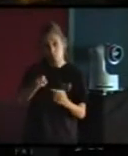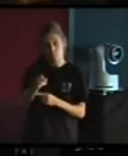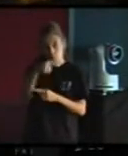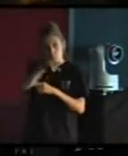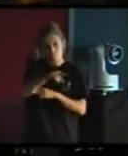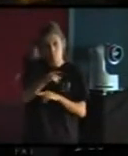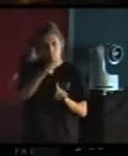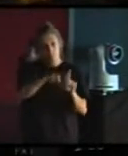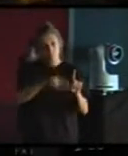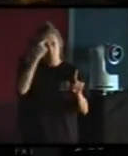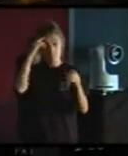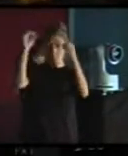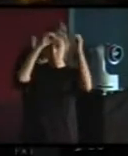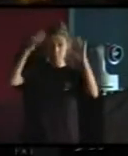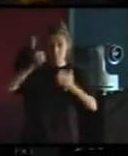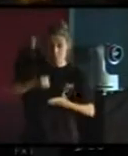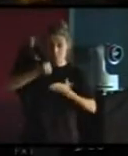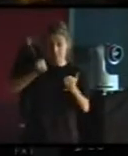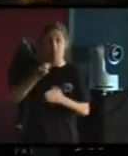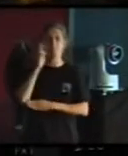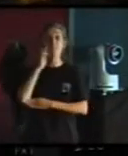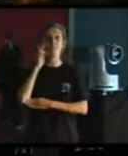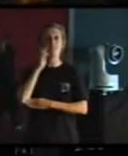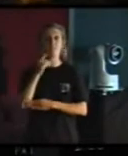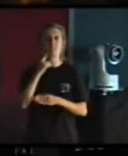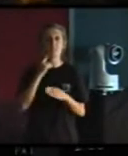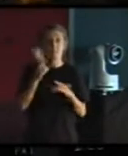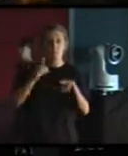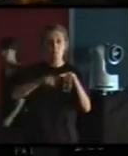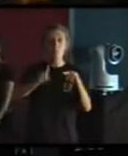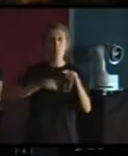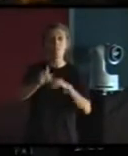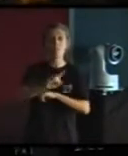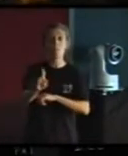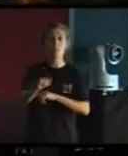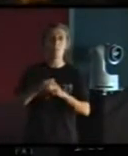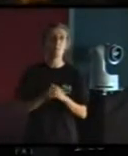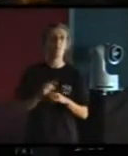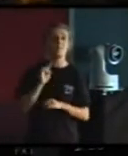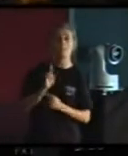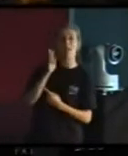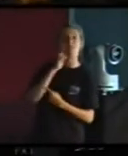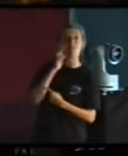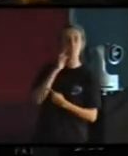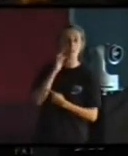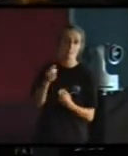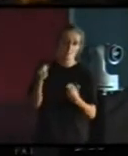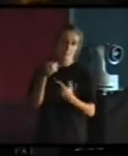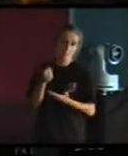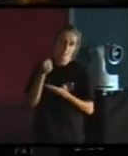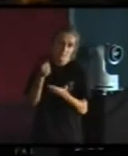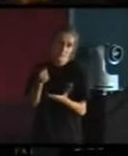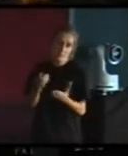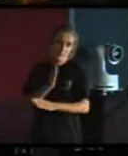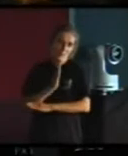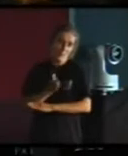de nature plus immatérielle. Sachant que ça a dû rentrer dans votre réflexion, que le vin est un patrimoine aussi